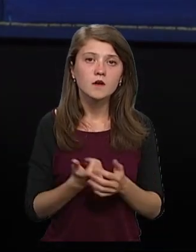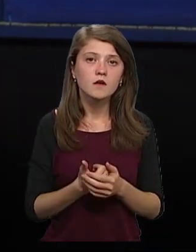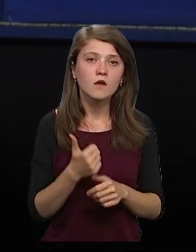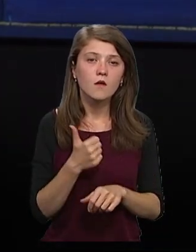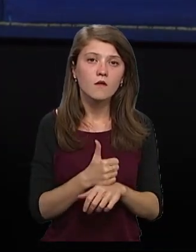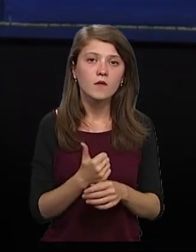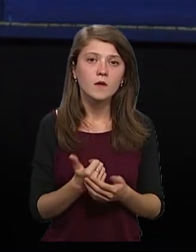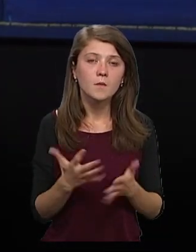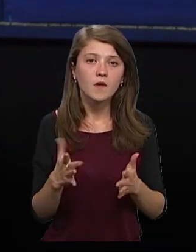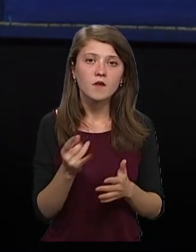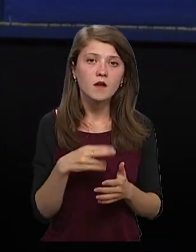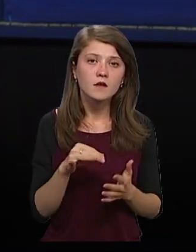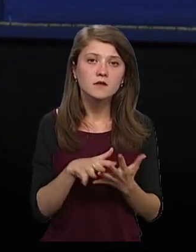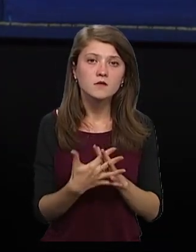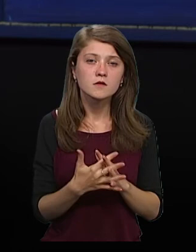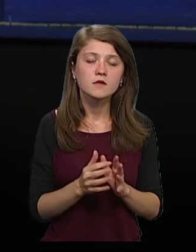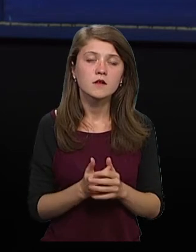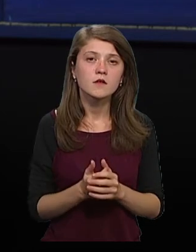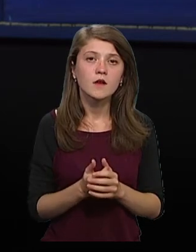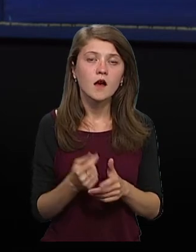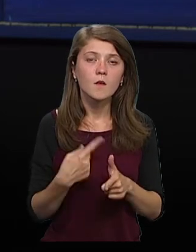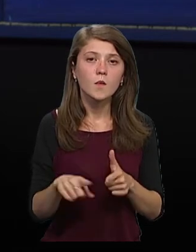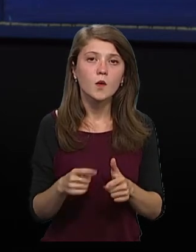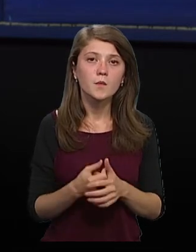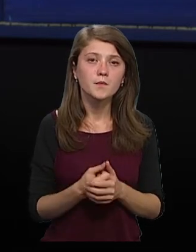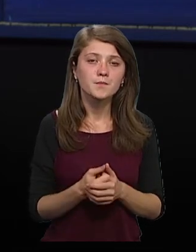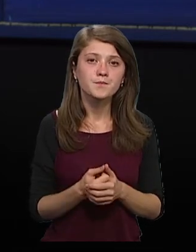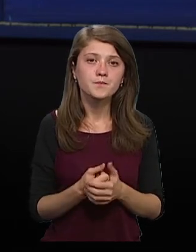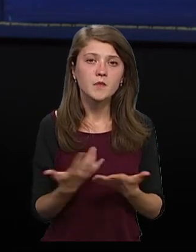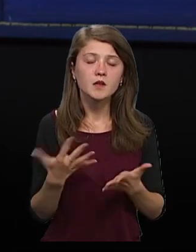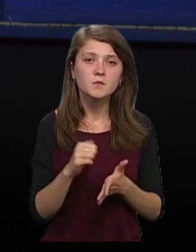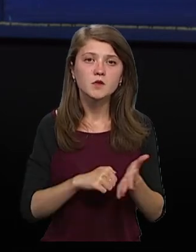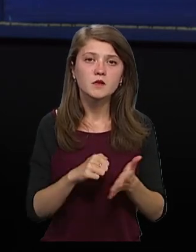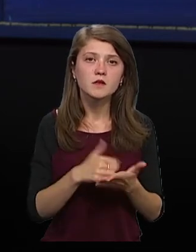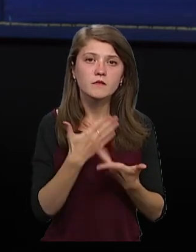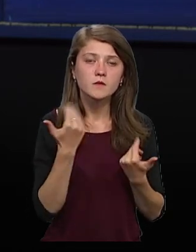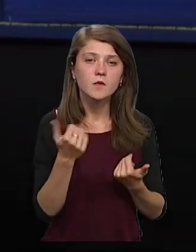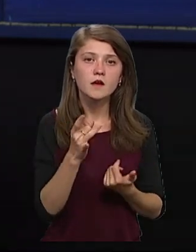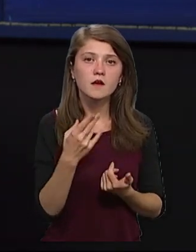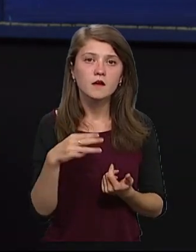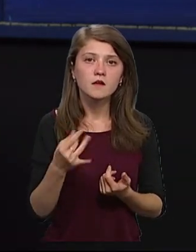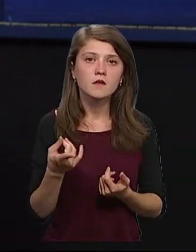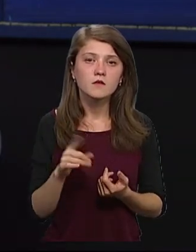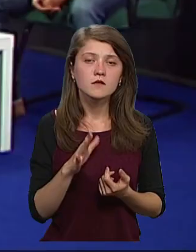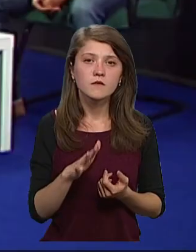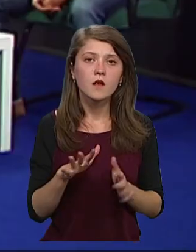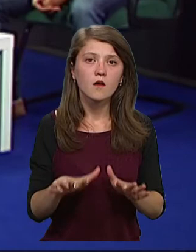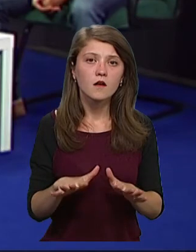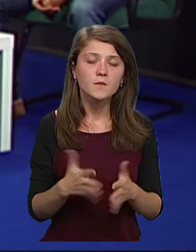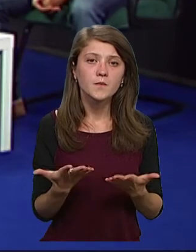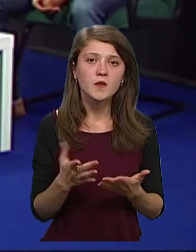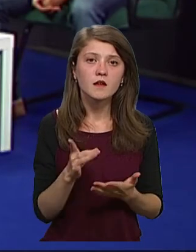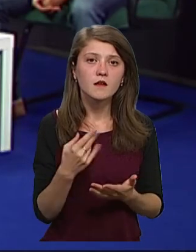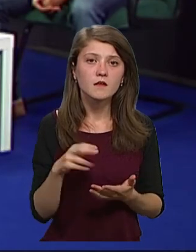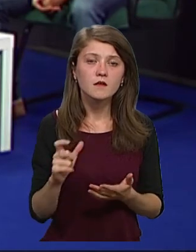голова певної ради, сільської, селищної, міської, або по якимось причинам відсутня рада. От тоді в локальних певних